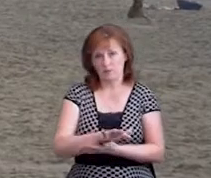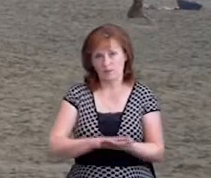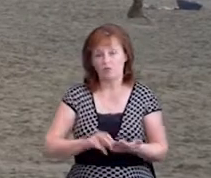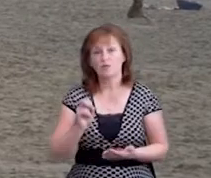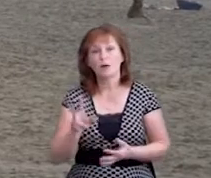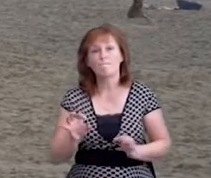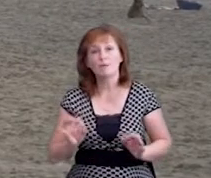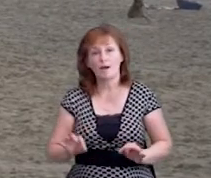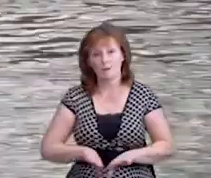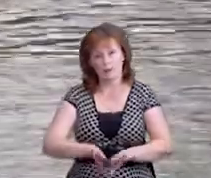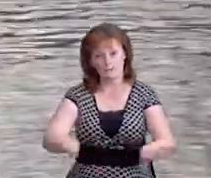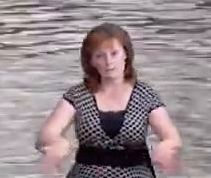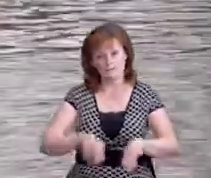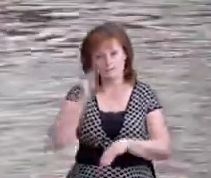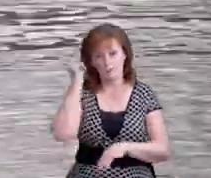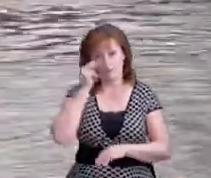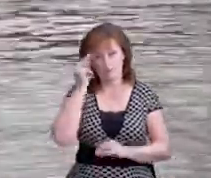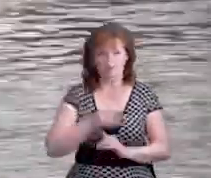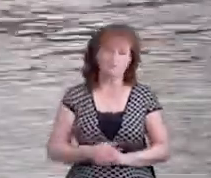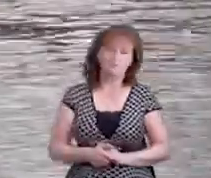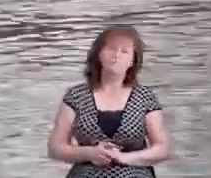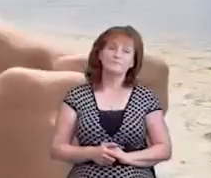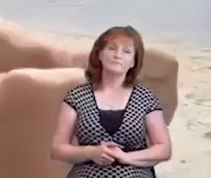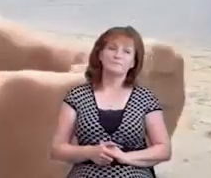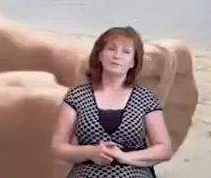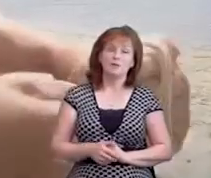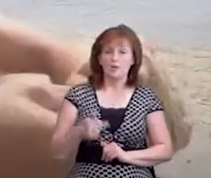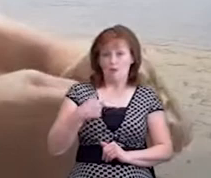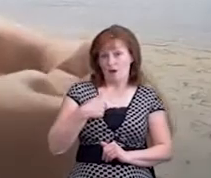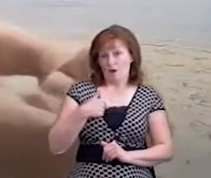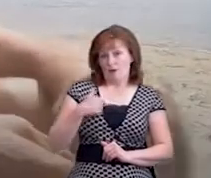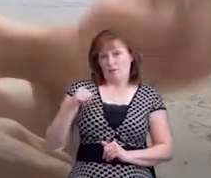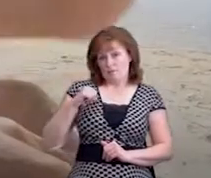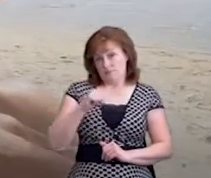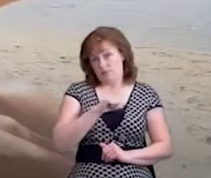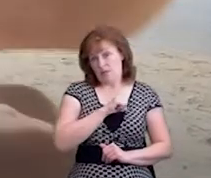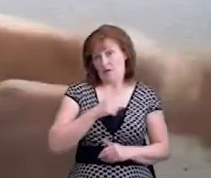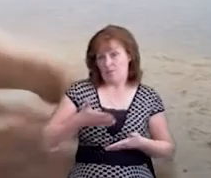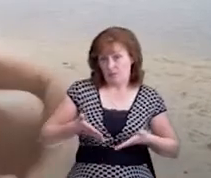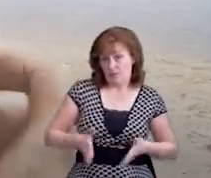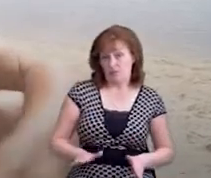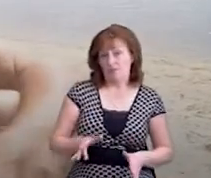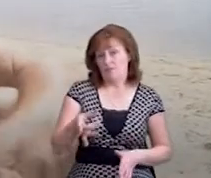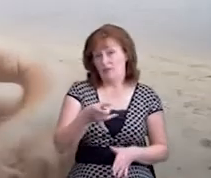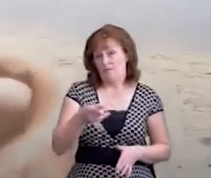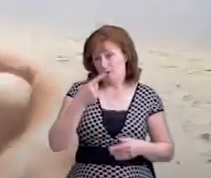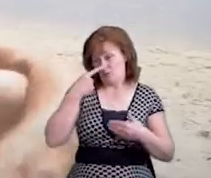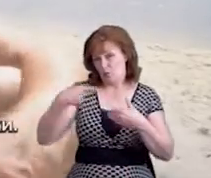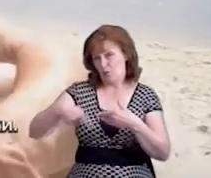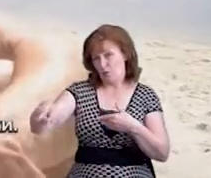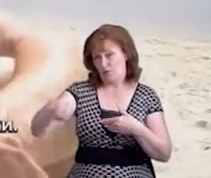запитали містян, які відпочивали на пляжі, як вони вчилися плавати. Ну, я сам, я родился вот в районі Десни,